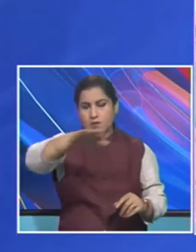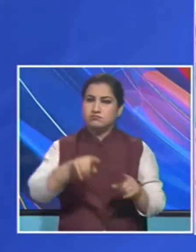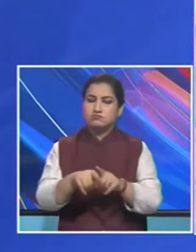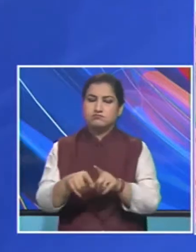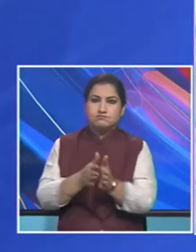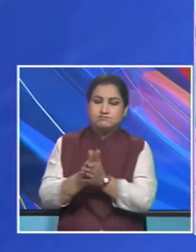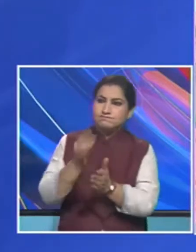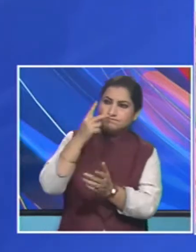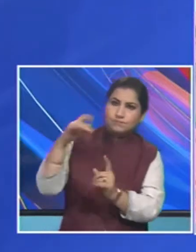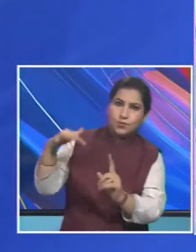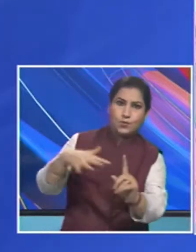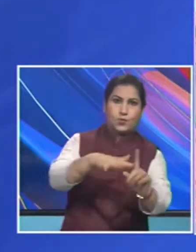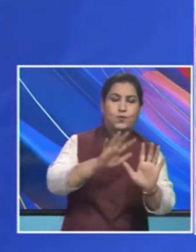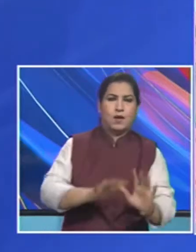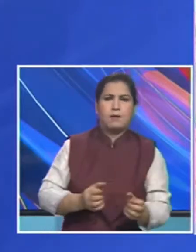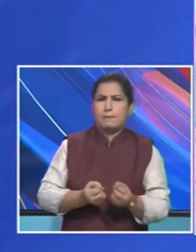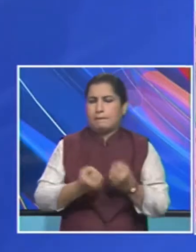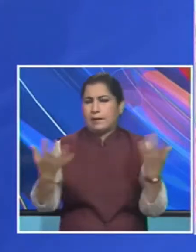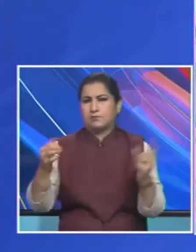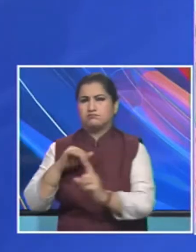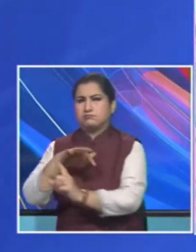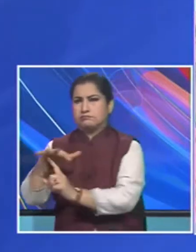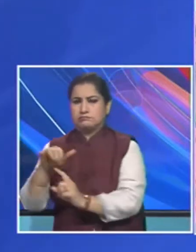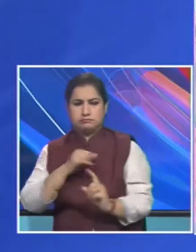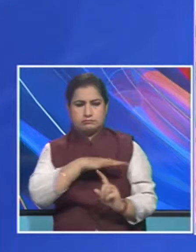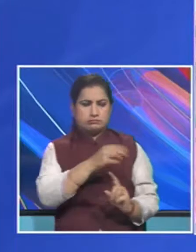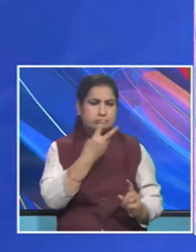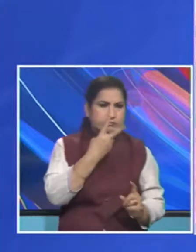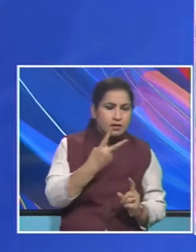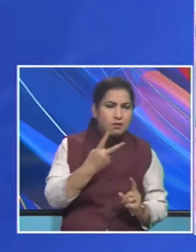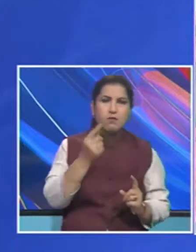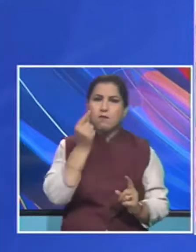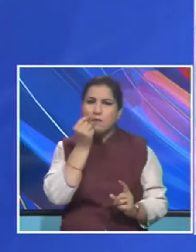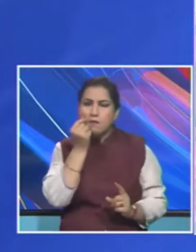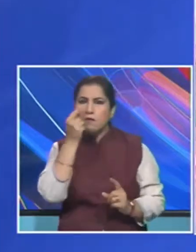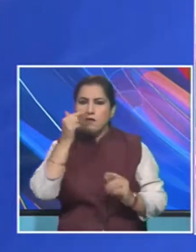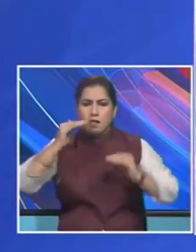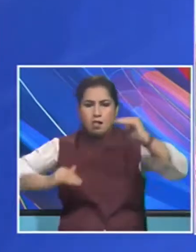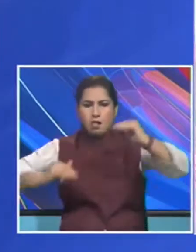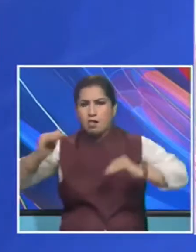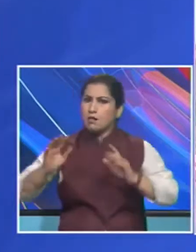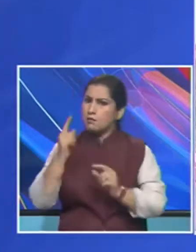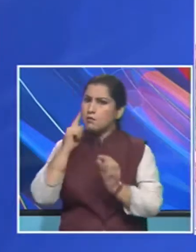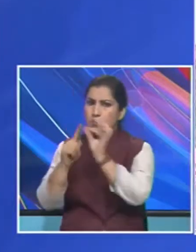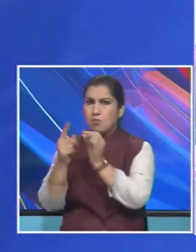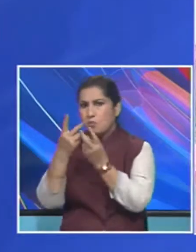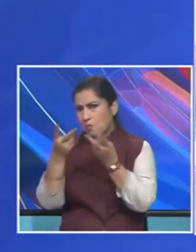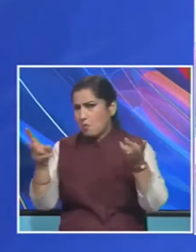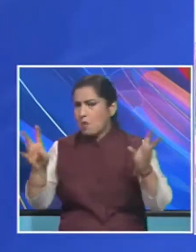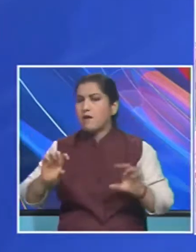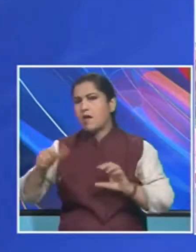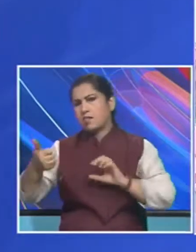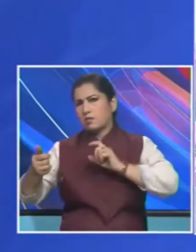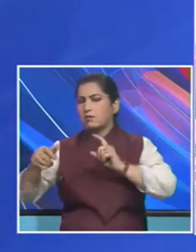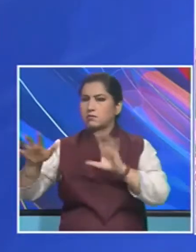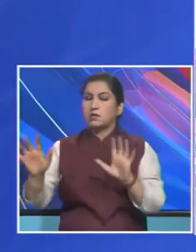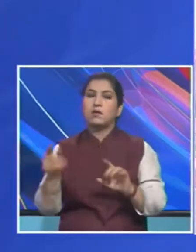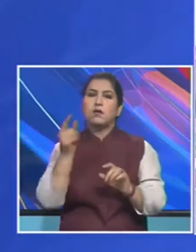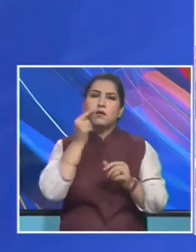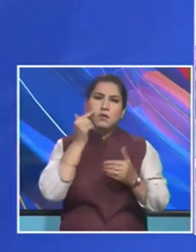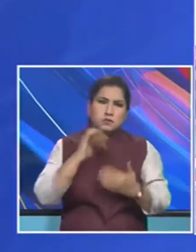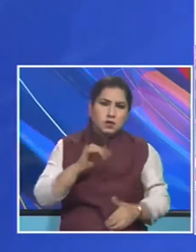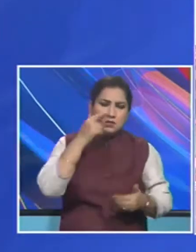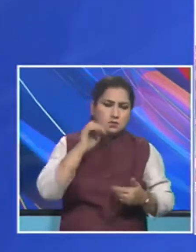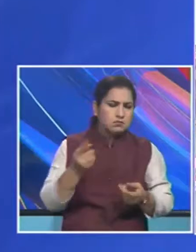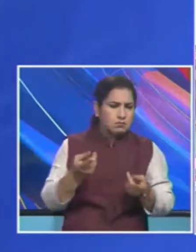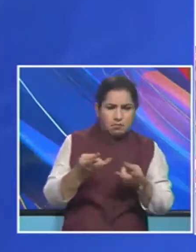ज्यादातर समाजों में हमने देखा है कि लिंग भेद होता है, बेटा बेटी में भेद किया जाता है और